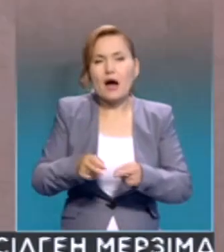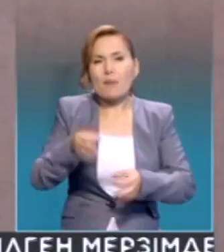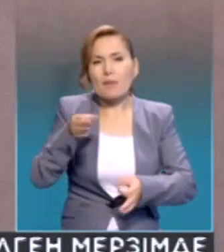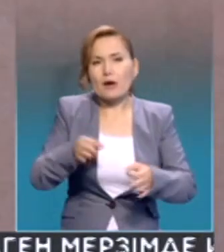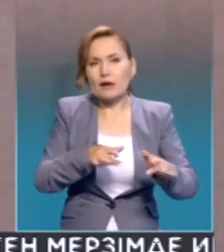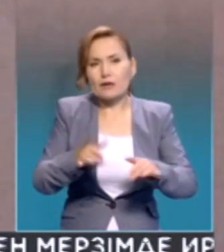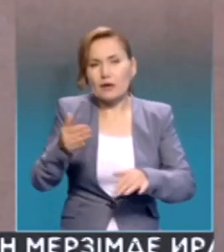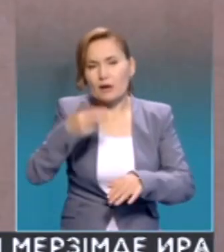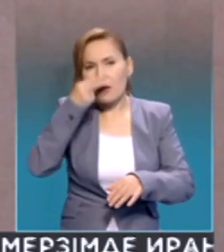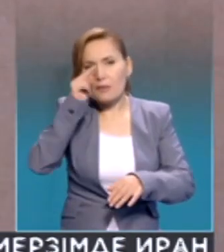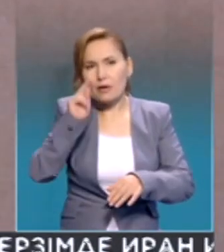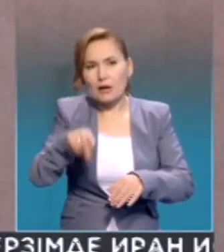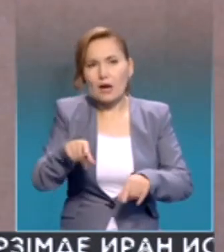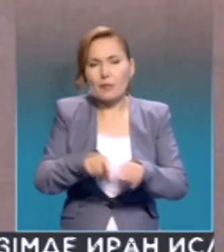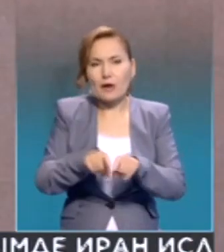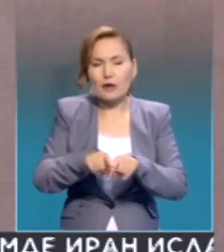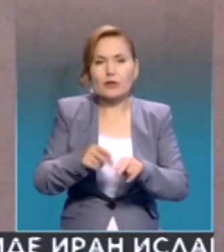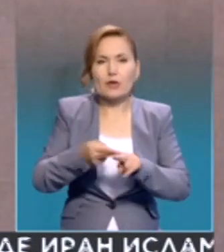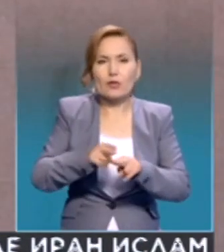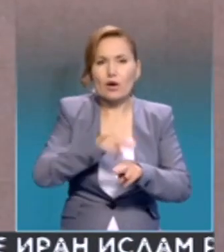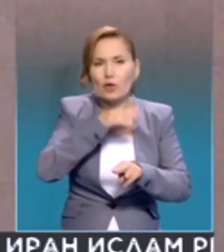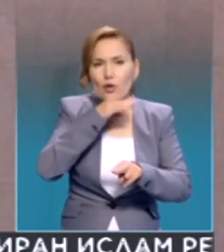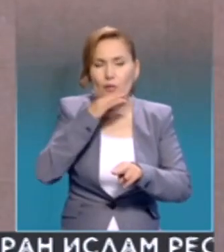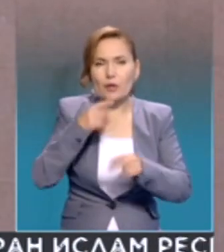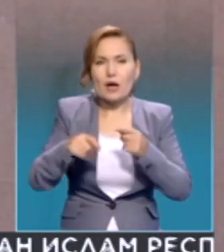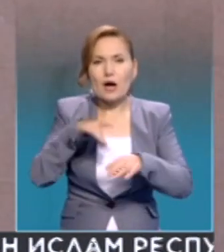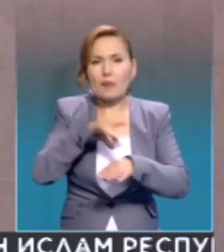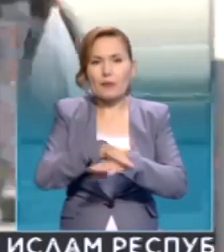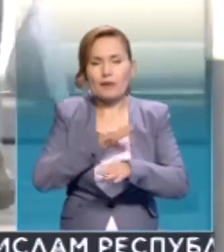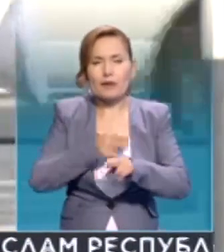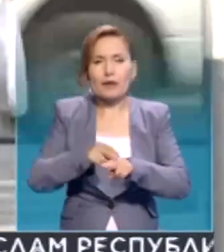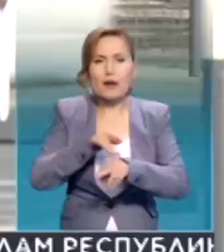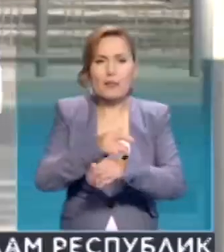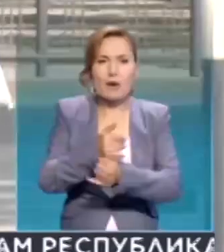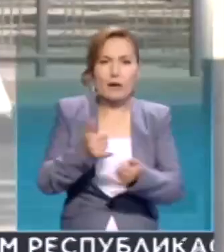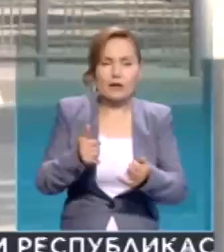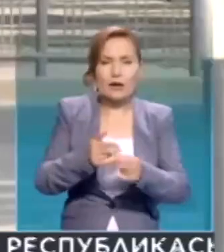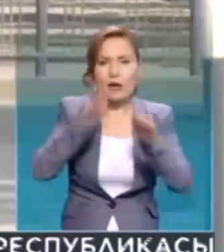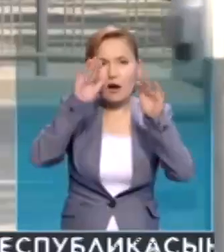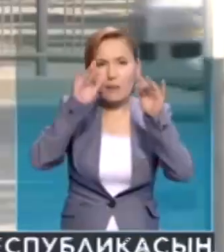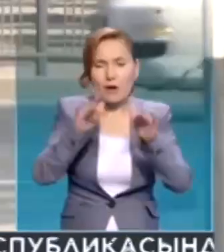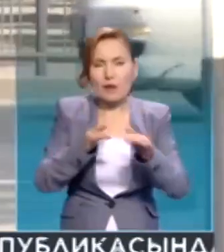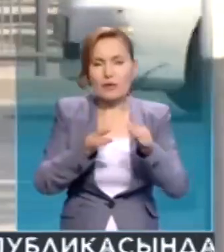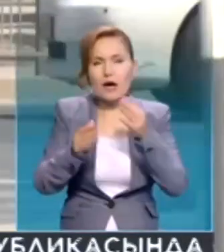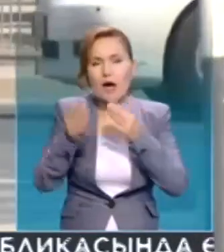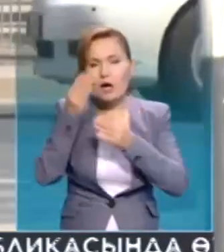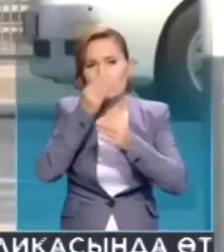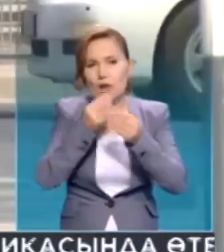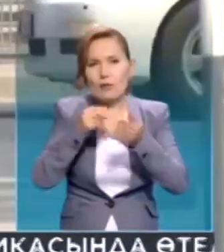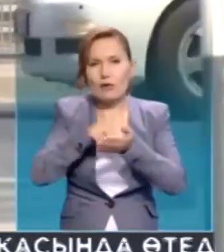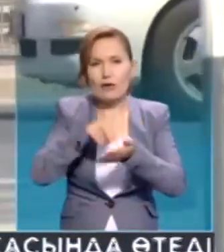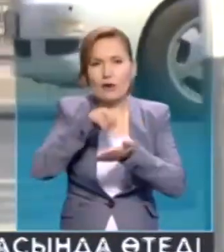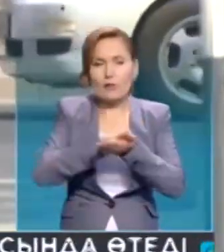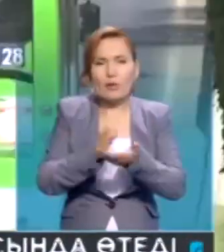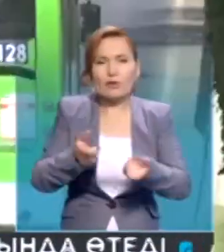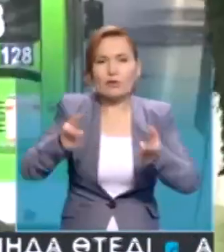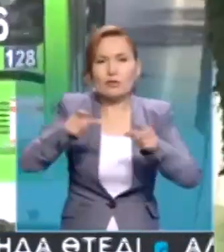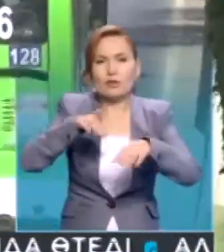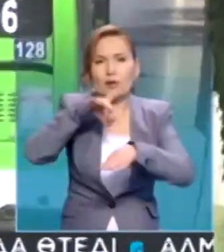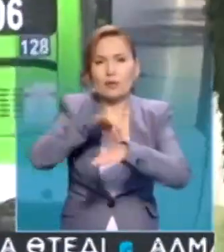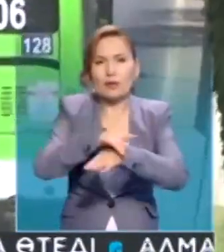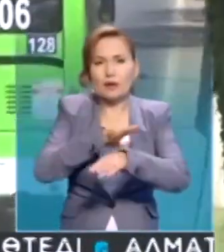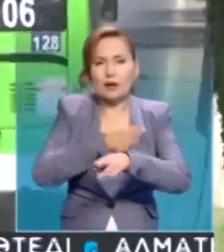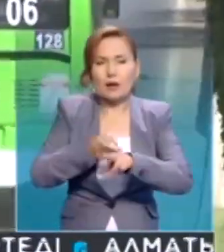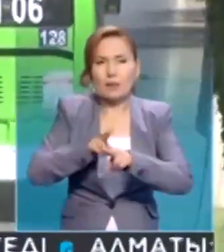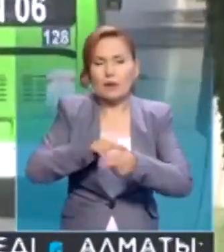көбінесе мемлекеттік сатып алу порталы арқылы жасалатынын айтады. Тауарлар мен қызметтерге бағаны жасанды түрде көтеру дерегі жиі тіркеледі. Осыған қатысты